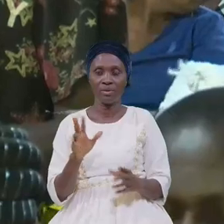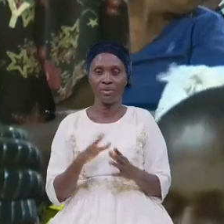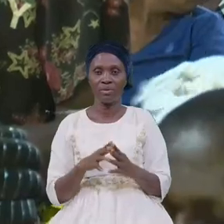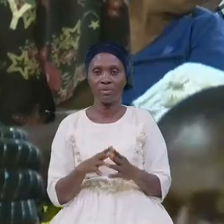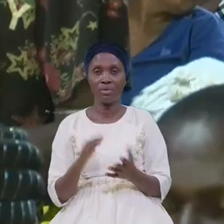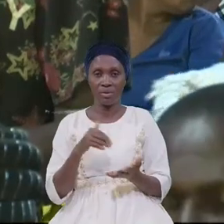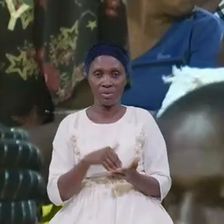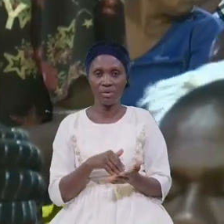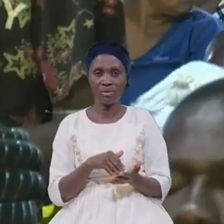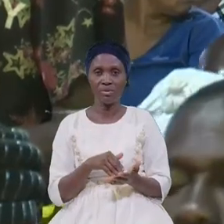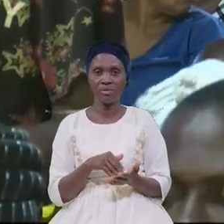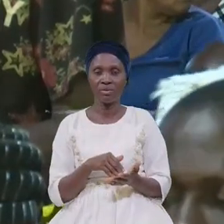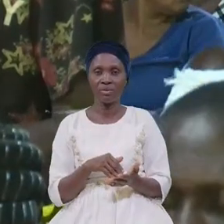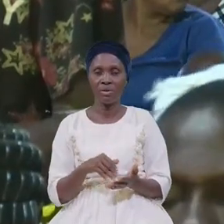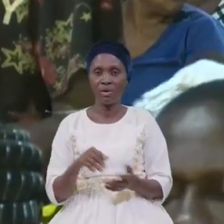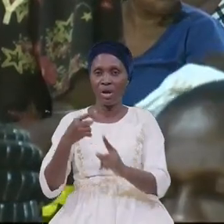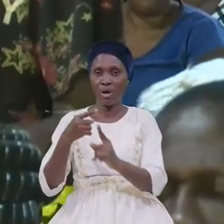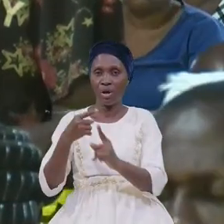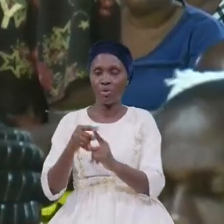234 91